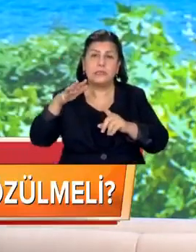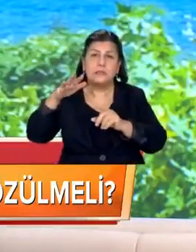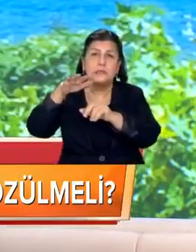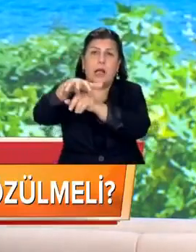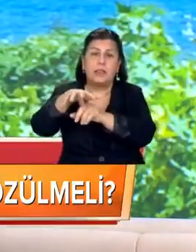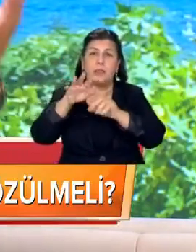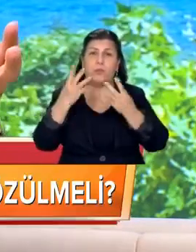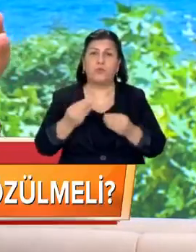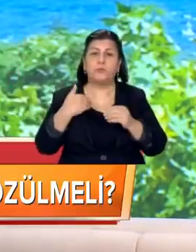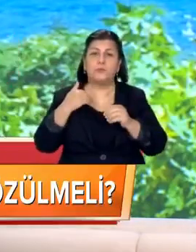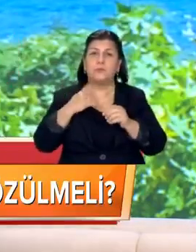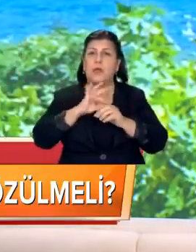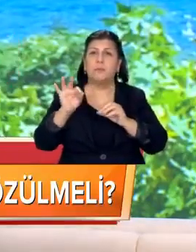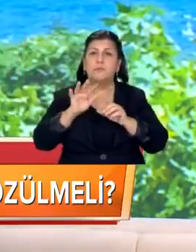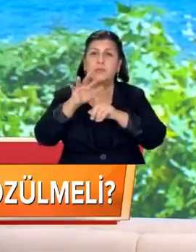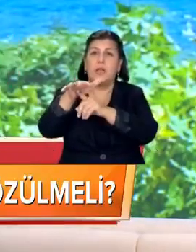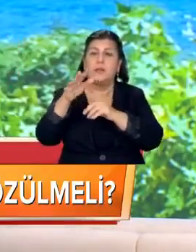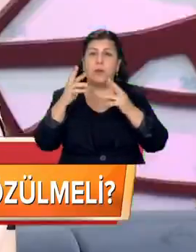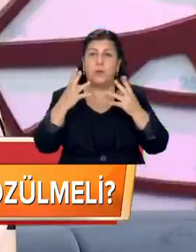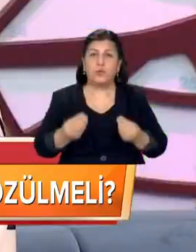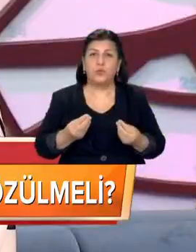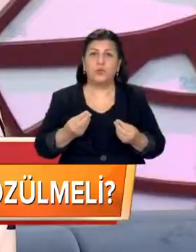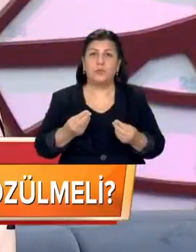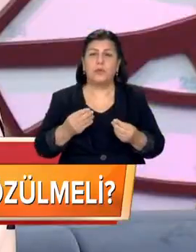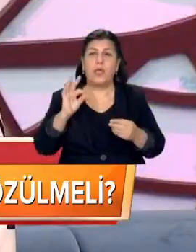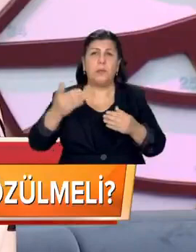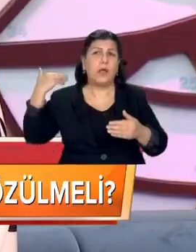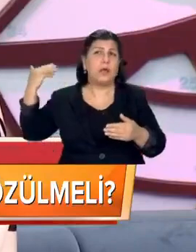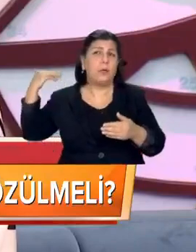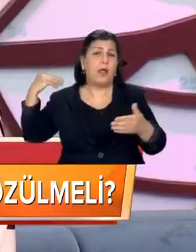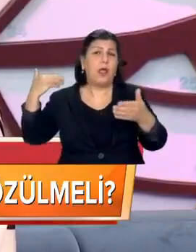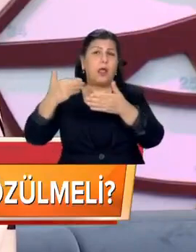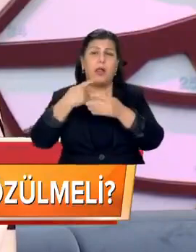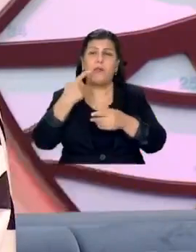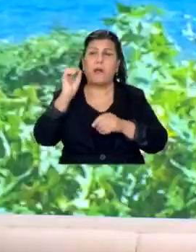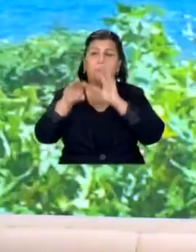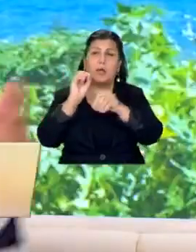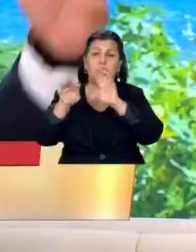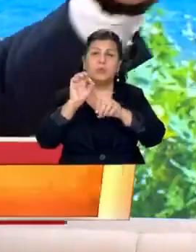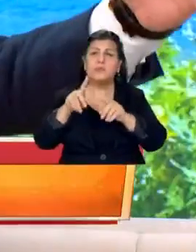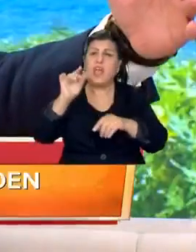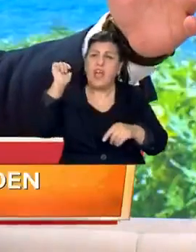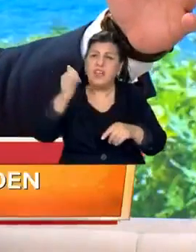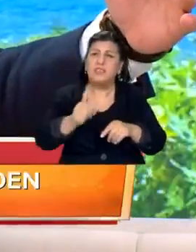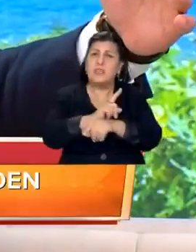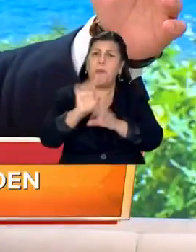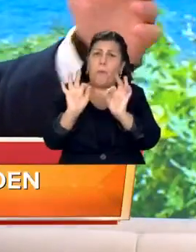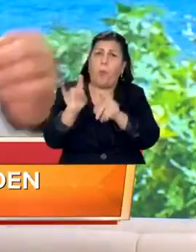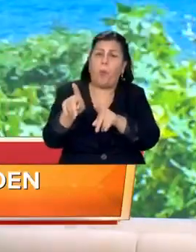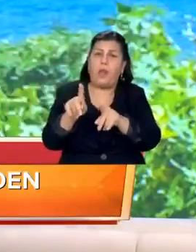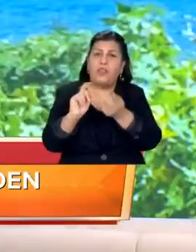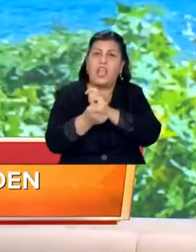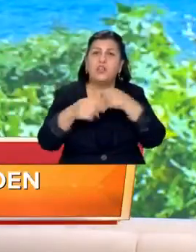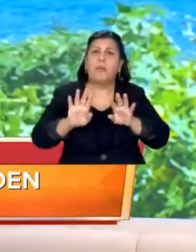bir sürü karakterine Saldırdım Genelleme yaptım her zaman böylesin dedim aramızdaki sorundan başka meselelere